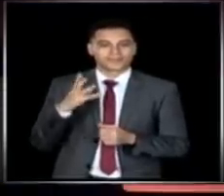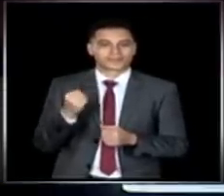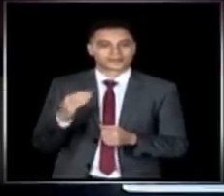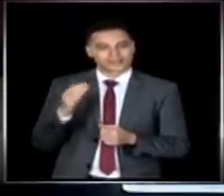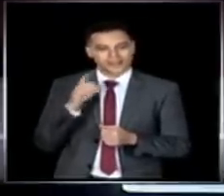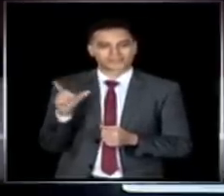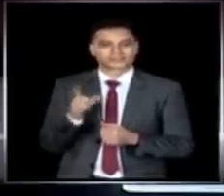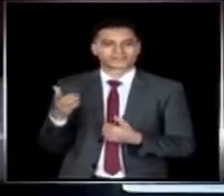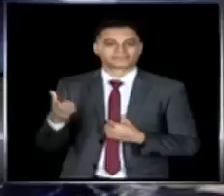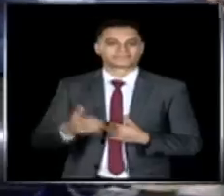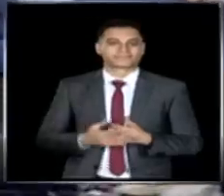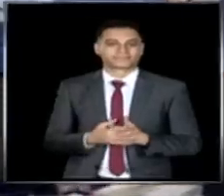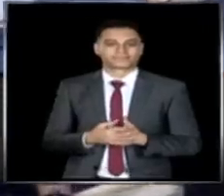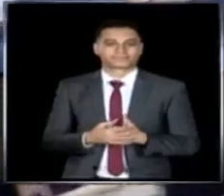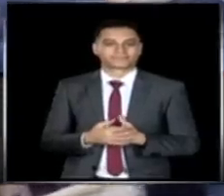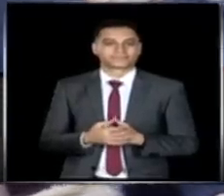إجابة صحيحة.